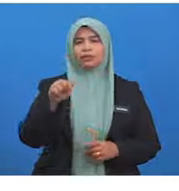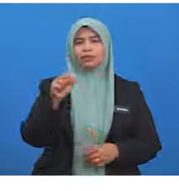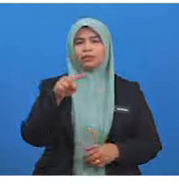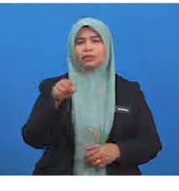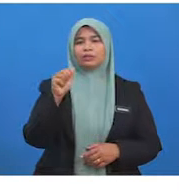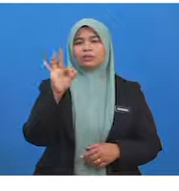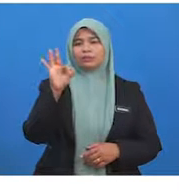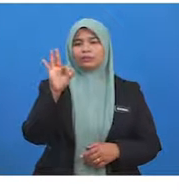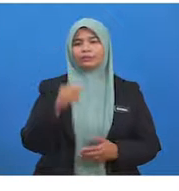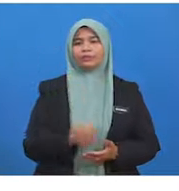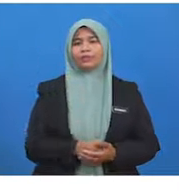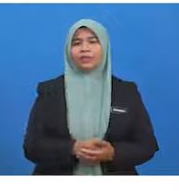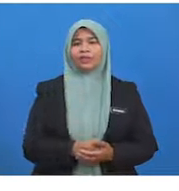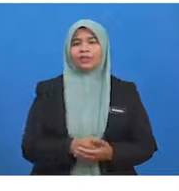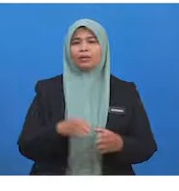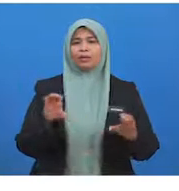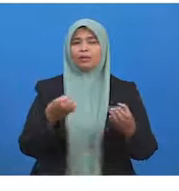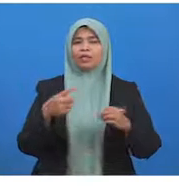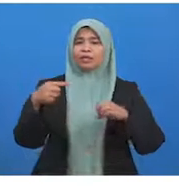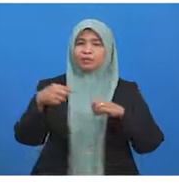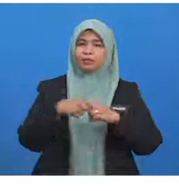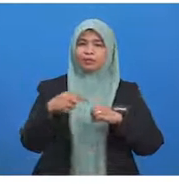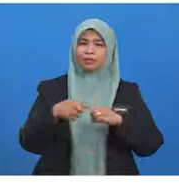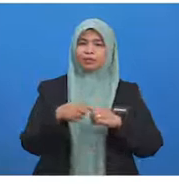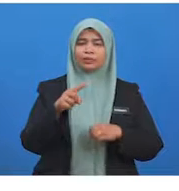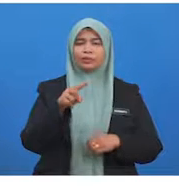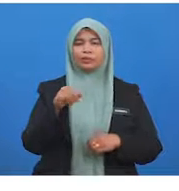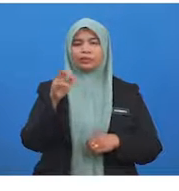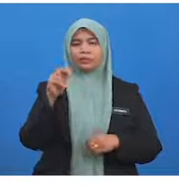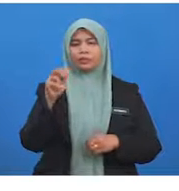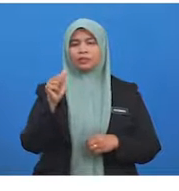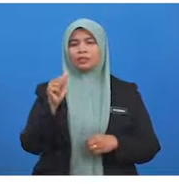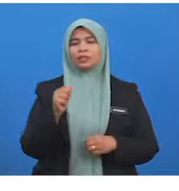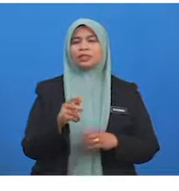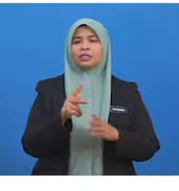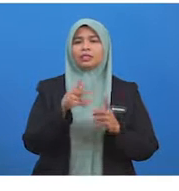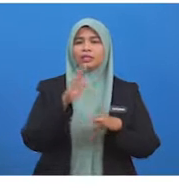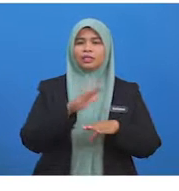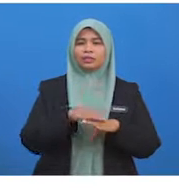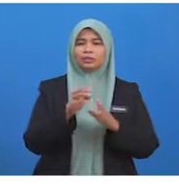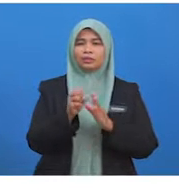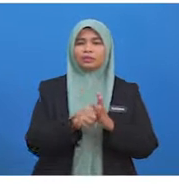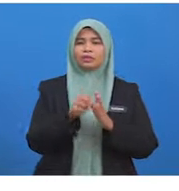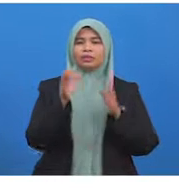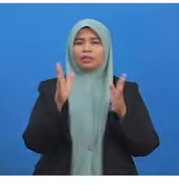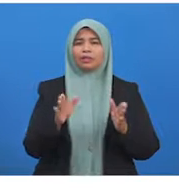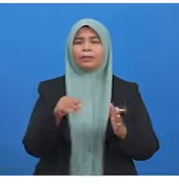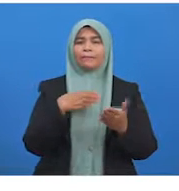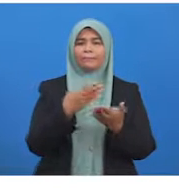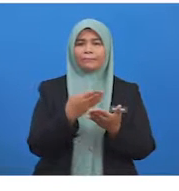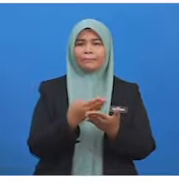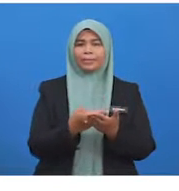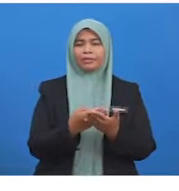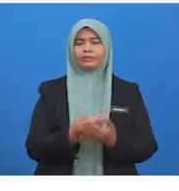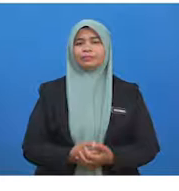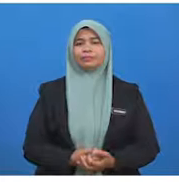atas seseorang yang baik atau menafikan nasab keturunan. Contoh situasi, Zainal